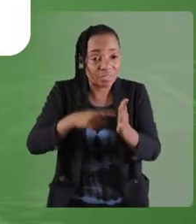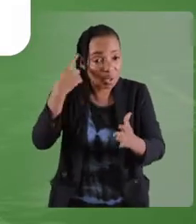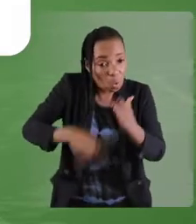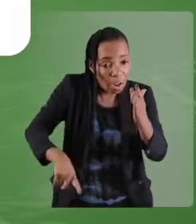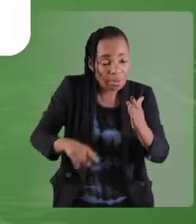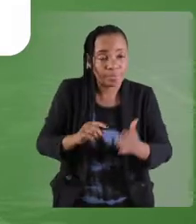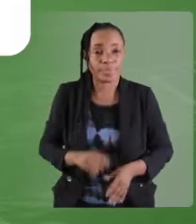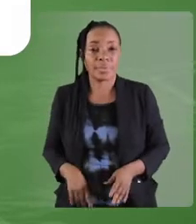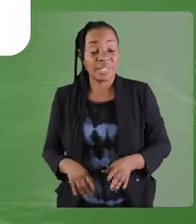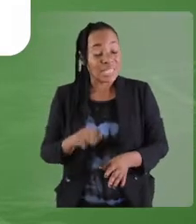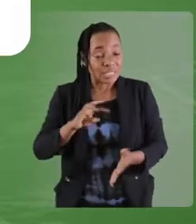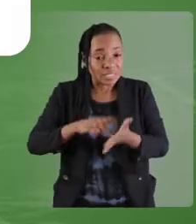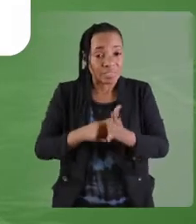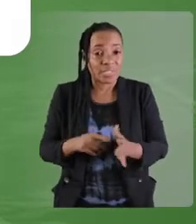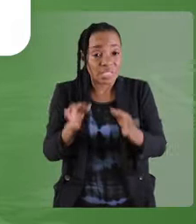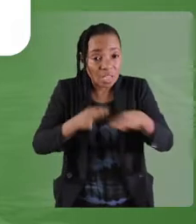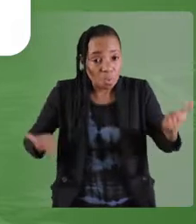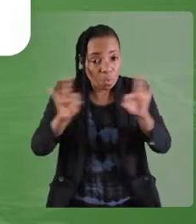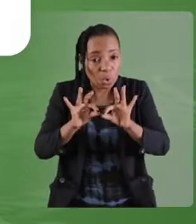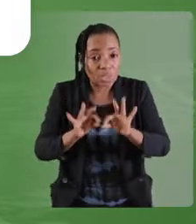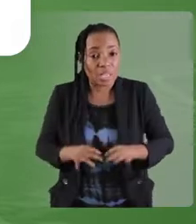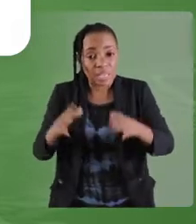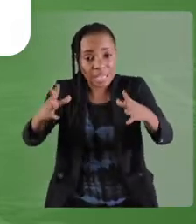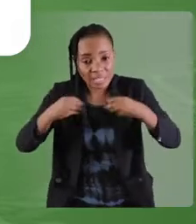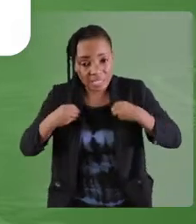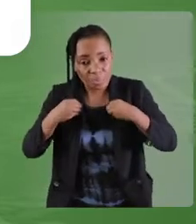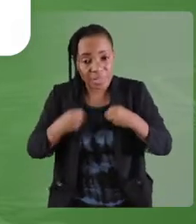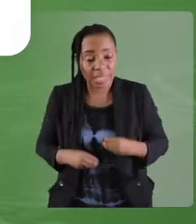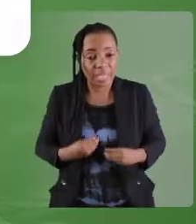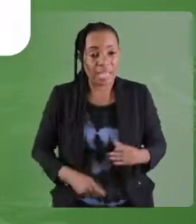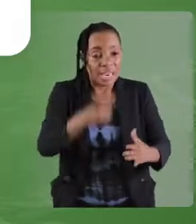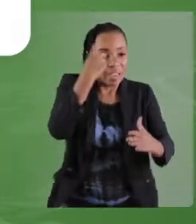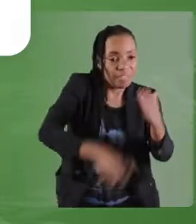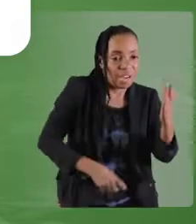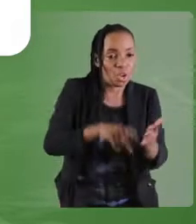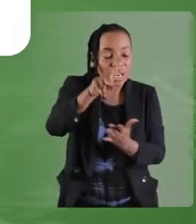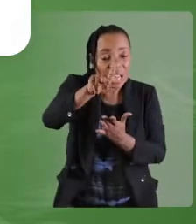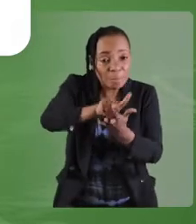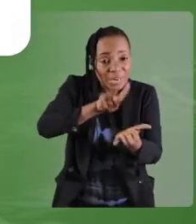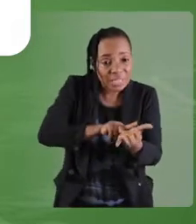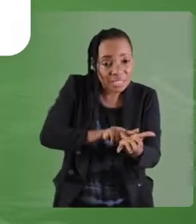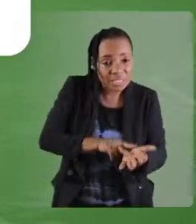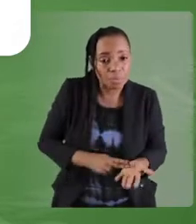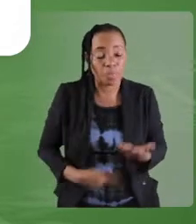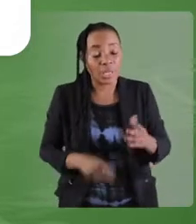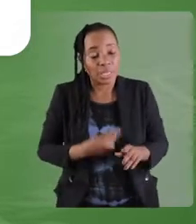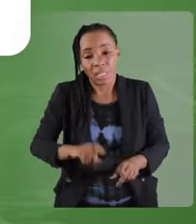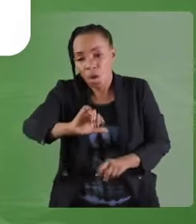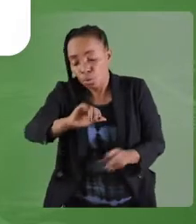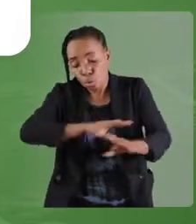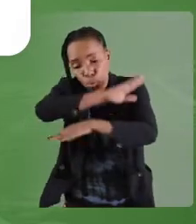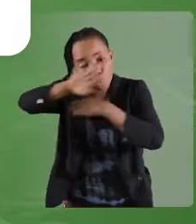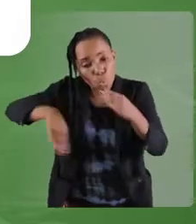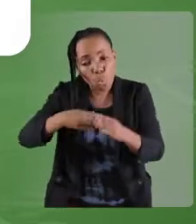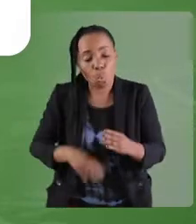culturelle la nécessité d'admettre l'ensemble des valeurs l'ensemble des principes qui déterminent